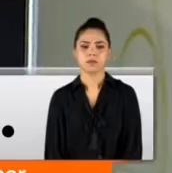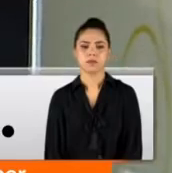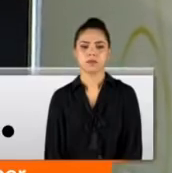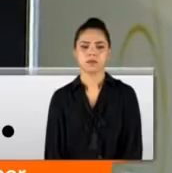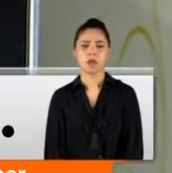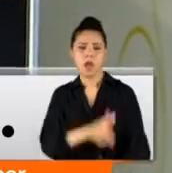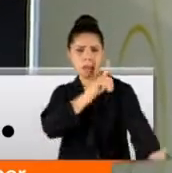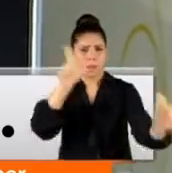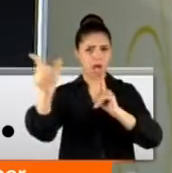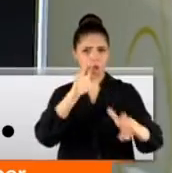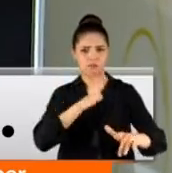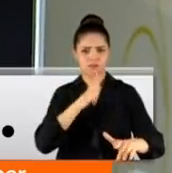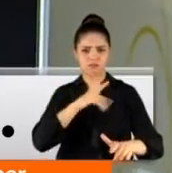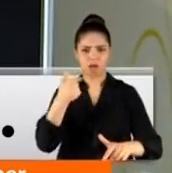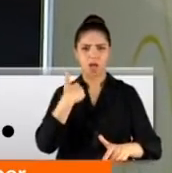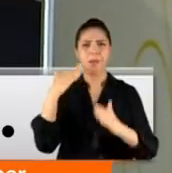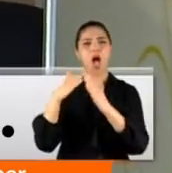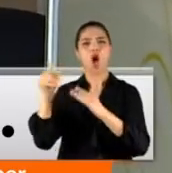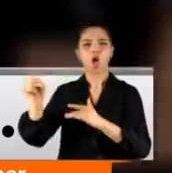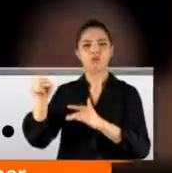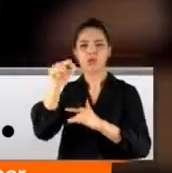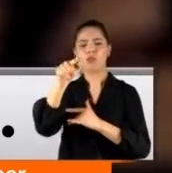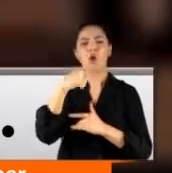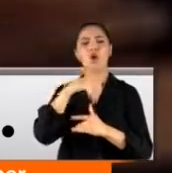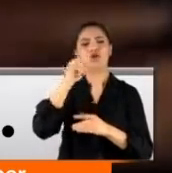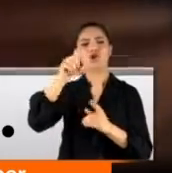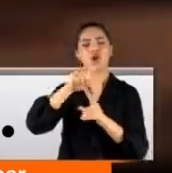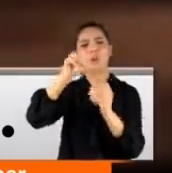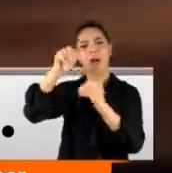Bayağı bir yüksek ses geldi. Ben çöp falan attılar zannettim.